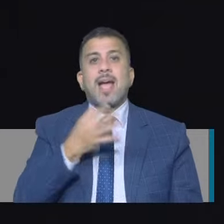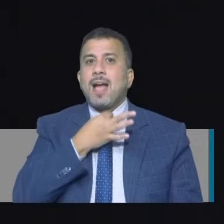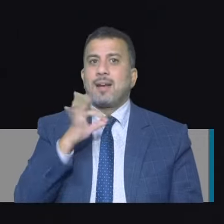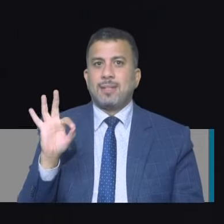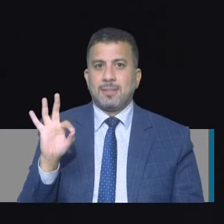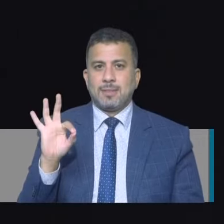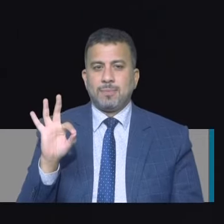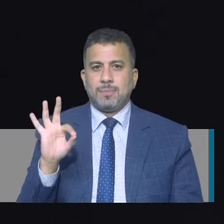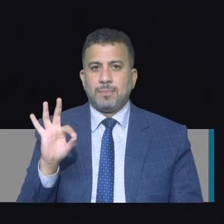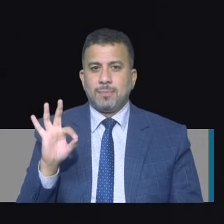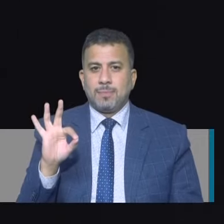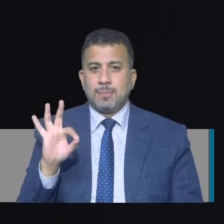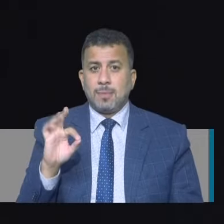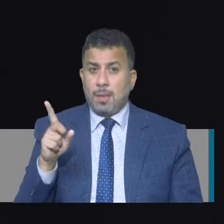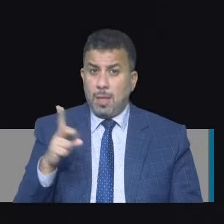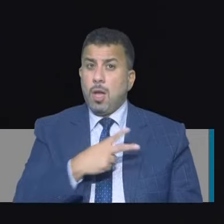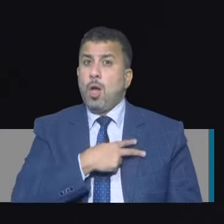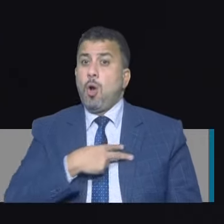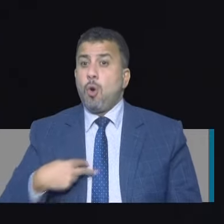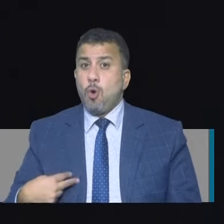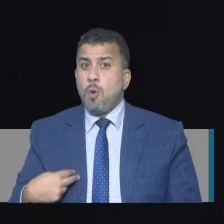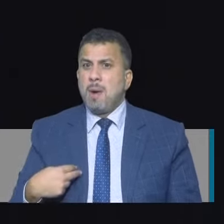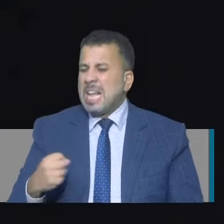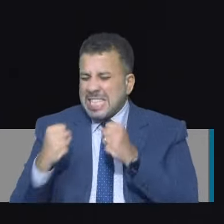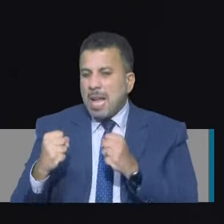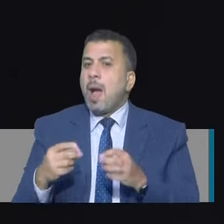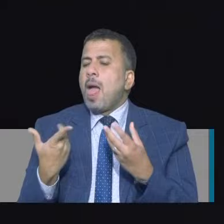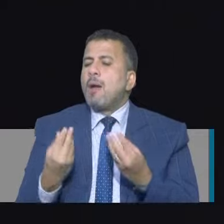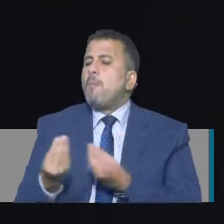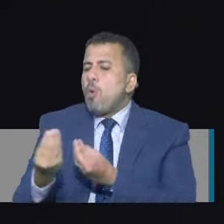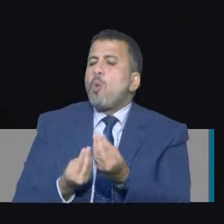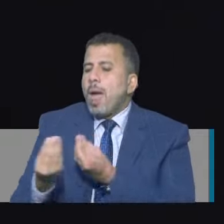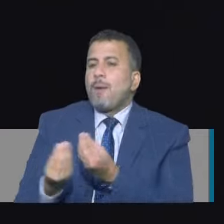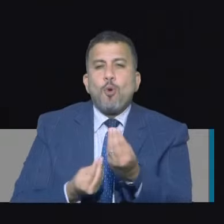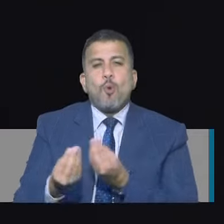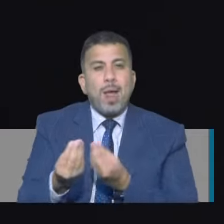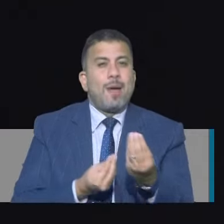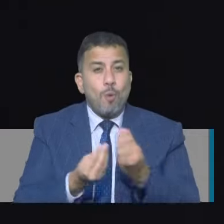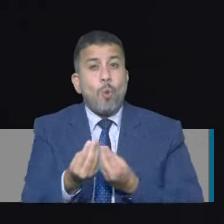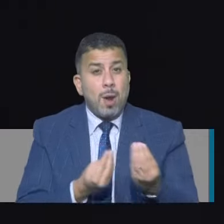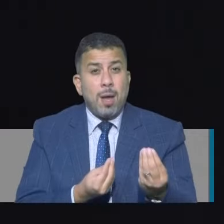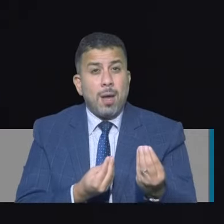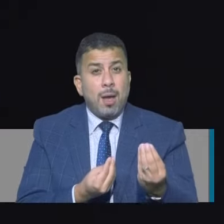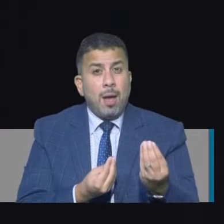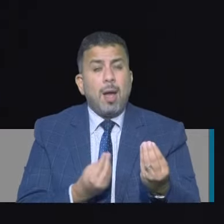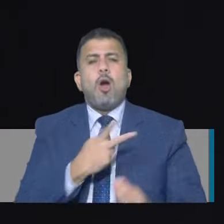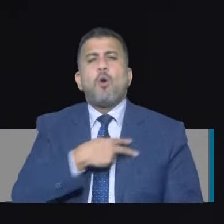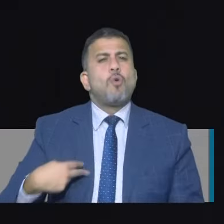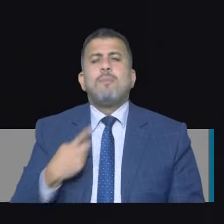مبتكر هل الحكومات بحاجه الى المرونه ما مدى المرونه التي تحتاجها